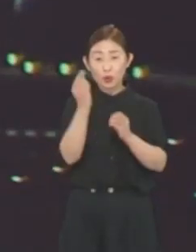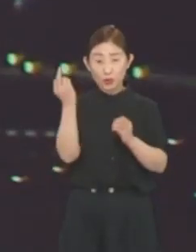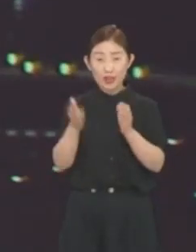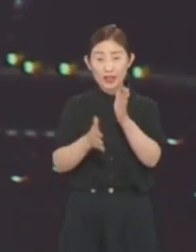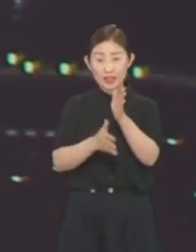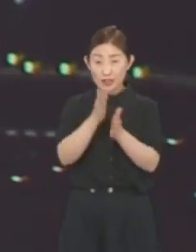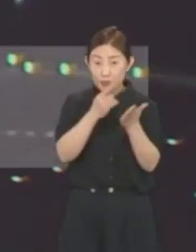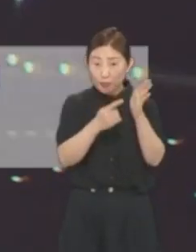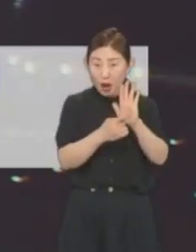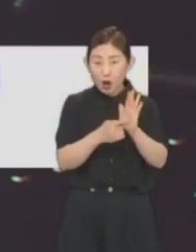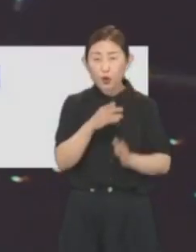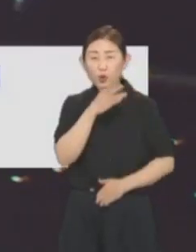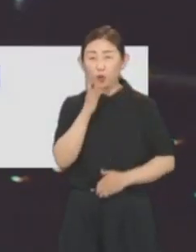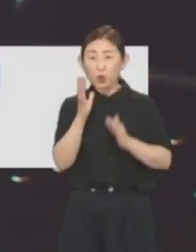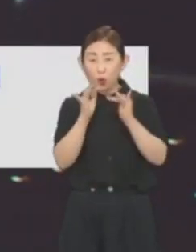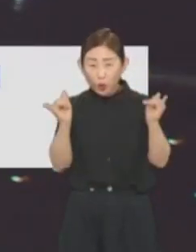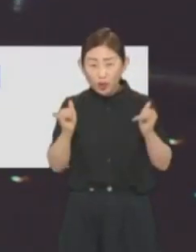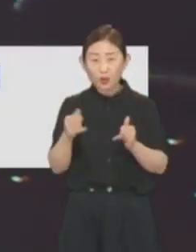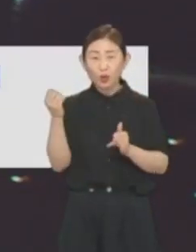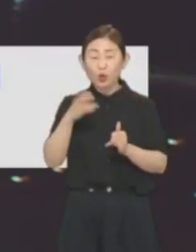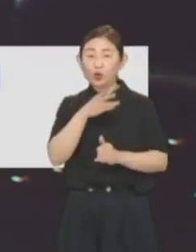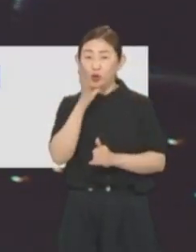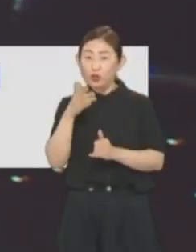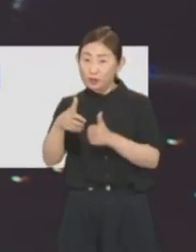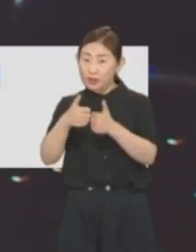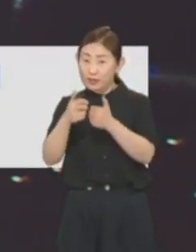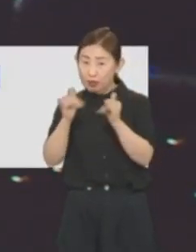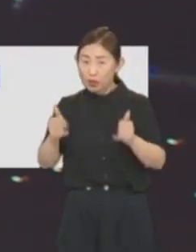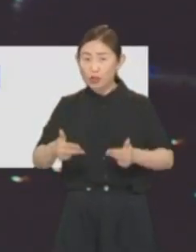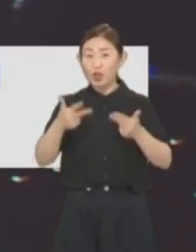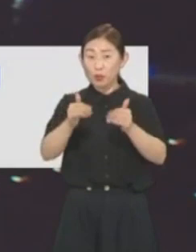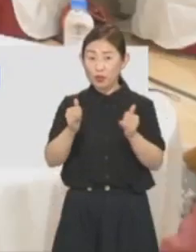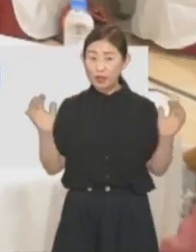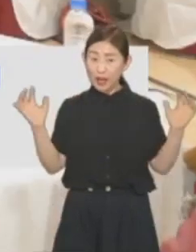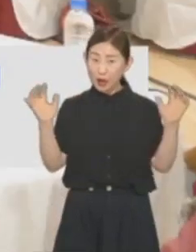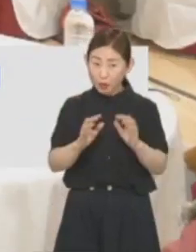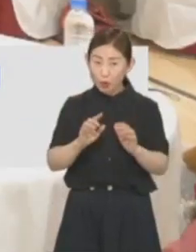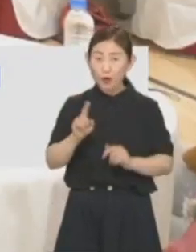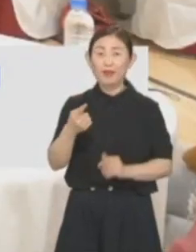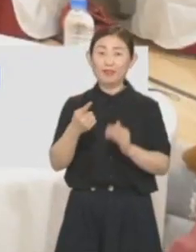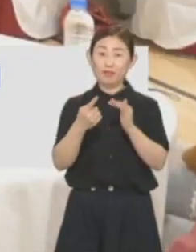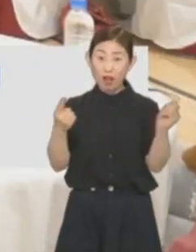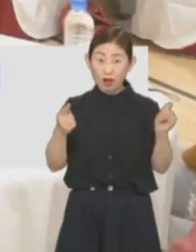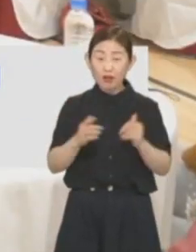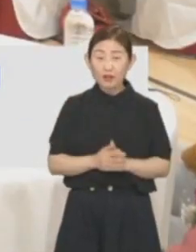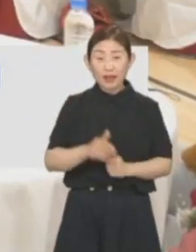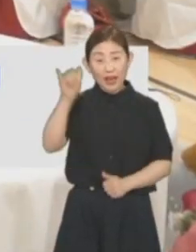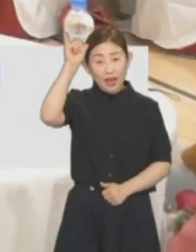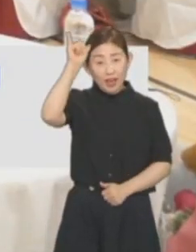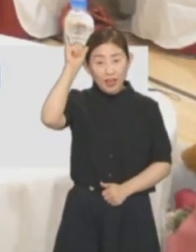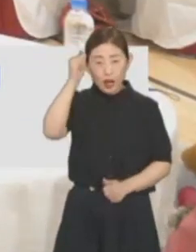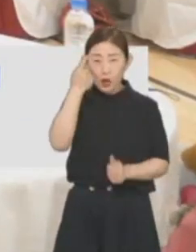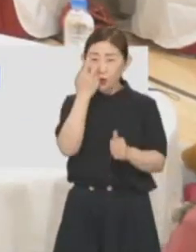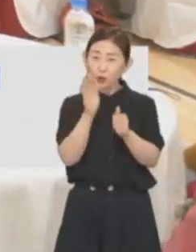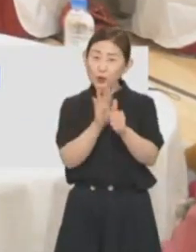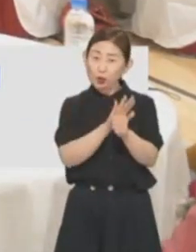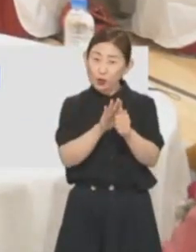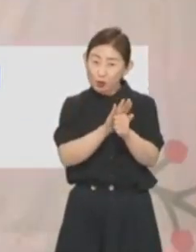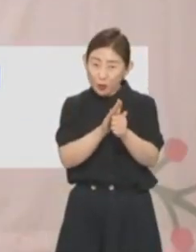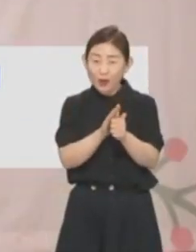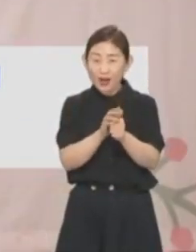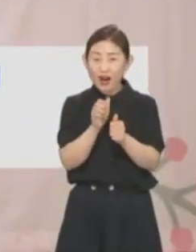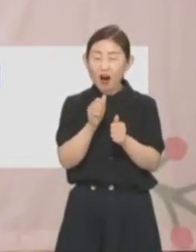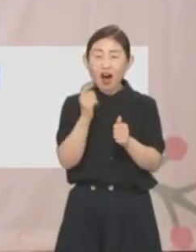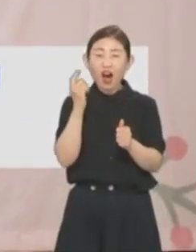논선 씨는 홀몸 어르신과 어르신 상담사, 자원봉사자 등 100여 명이 참석한 가운데 AI 돌봄 로봇 전달식을